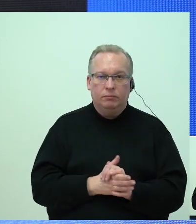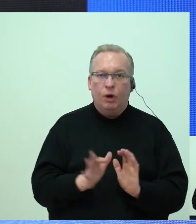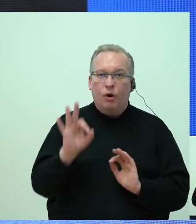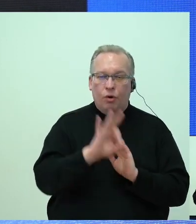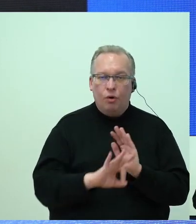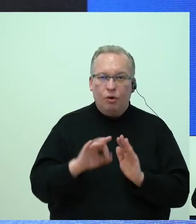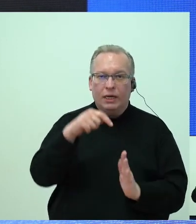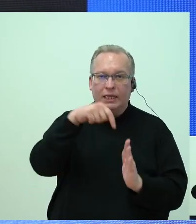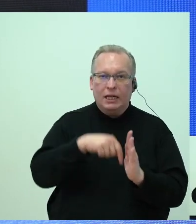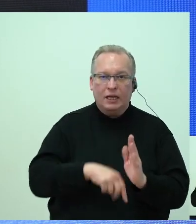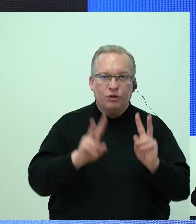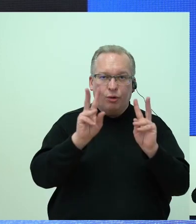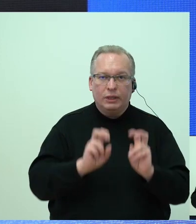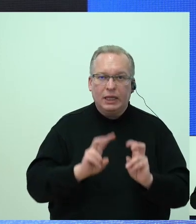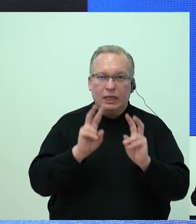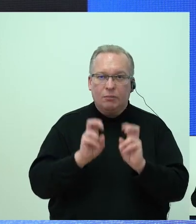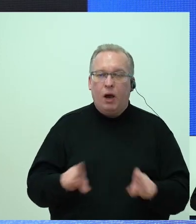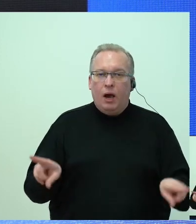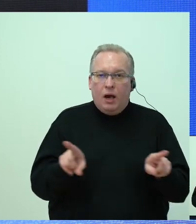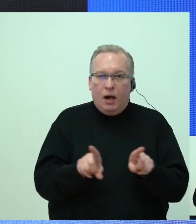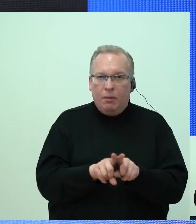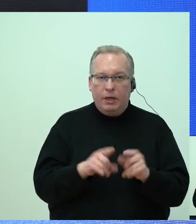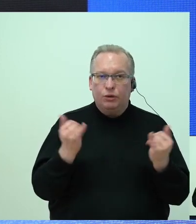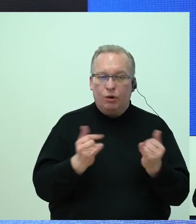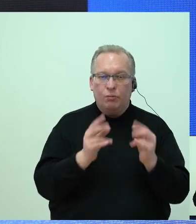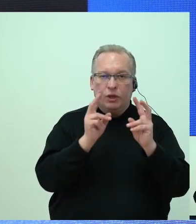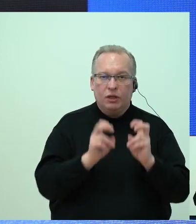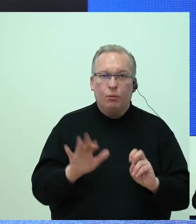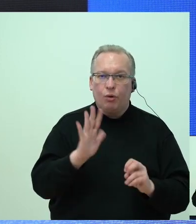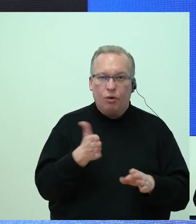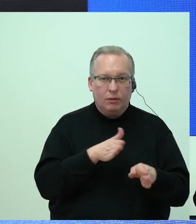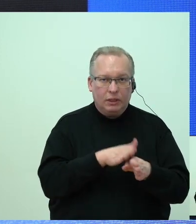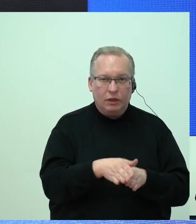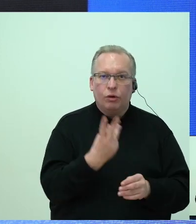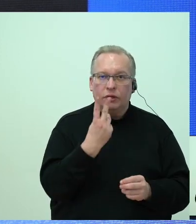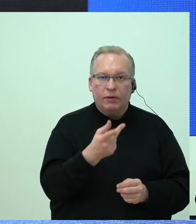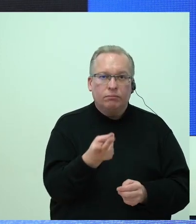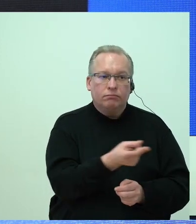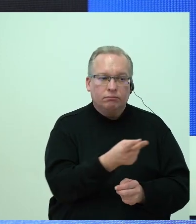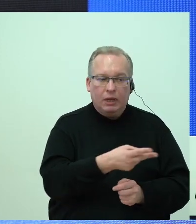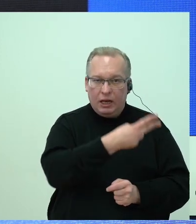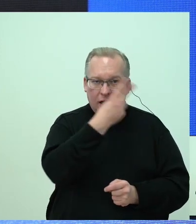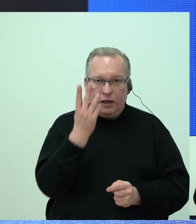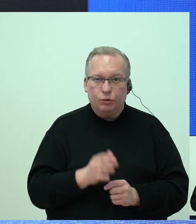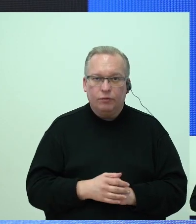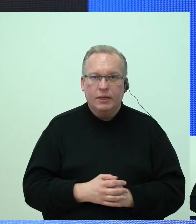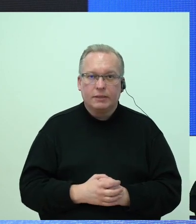gal netgi gilesnį tyrimą, tokį patį įdomų tyrimą, kokį atliko ir šios dvi